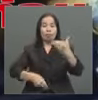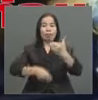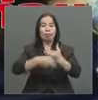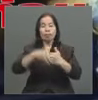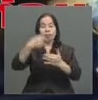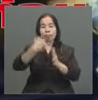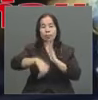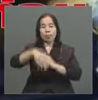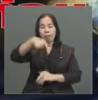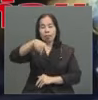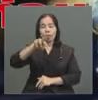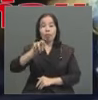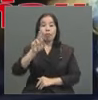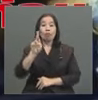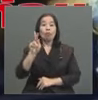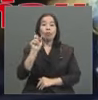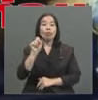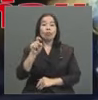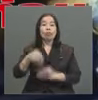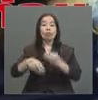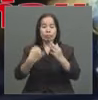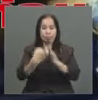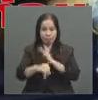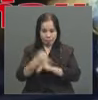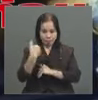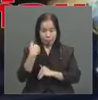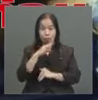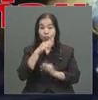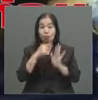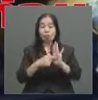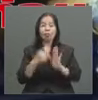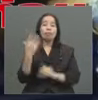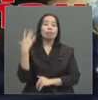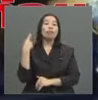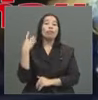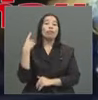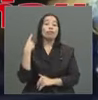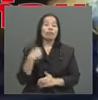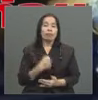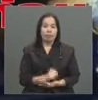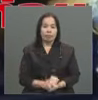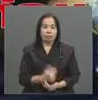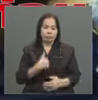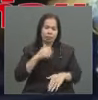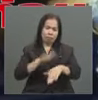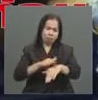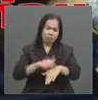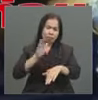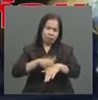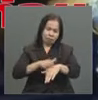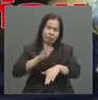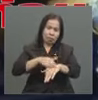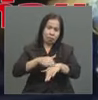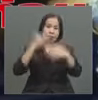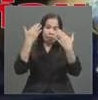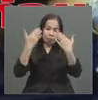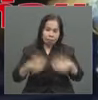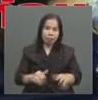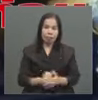พรกฉุกเฉินเช่นเดียวกันผมยกตัวอย่างครับเมื่อวานเราก็เตือนแล้วเตือนอีกถึงเรื่องกรณีของการ